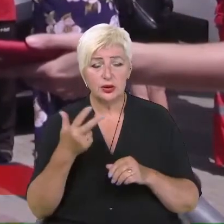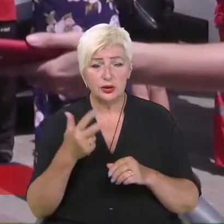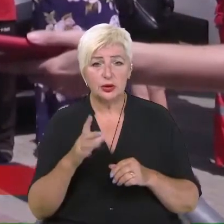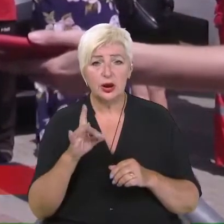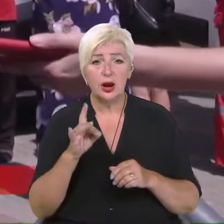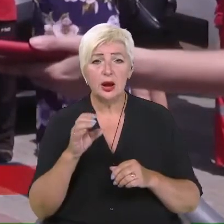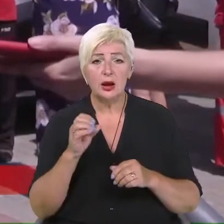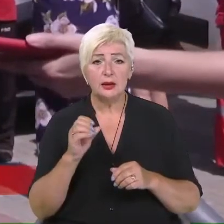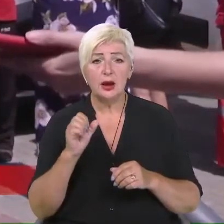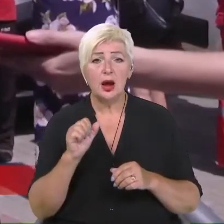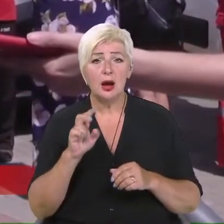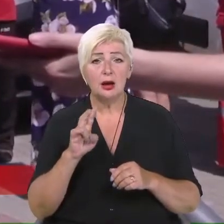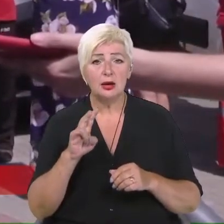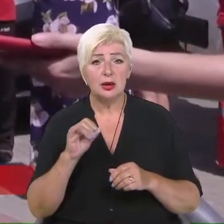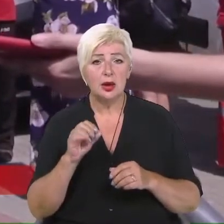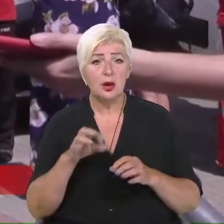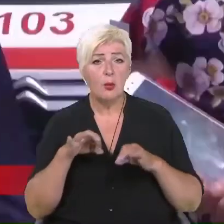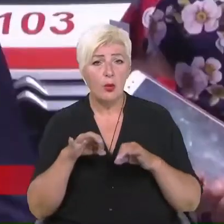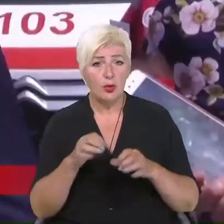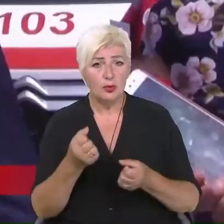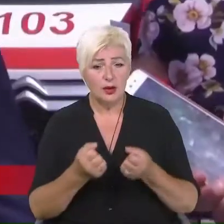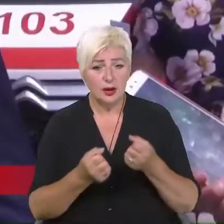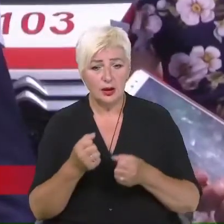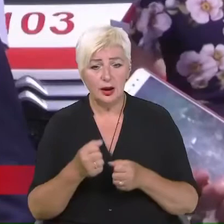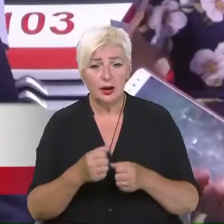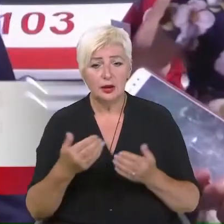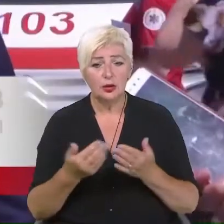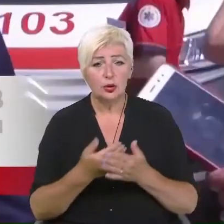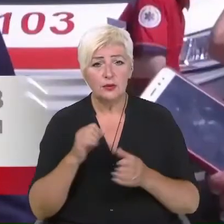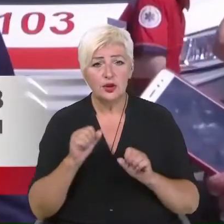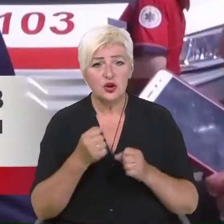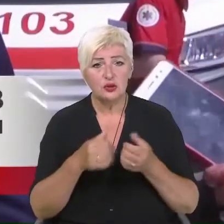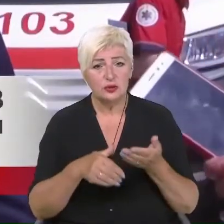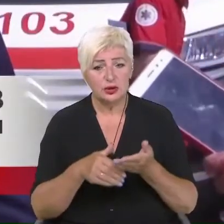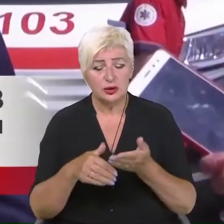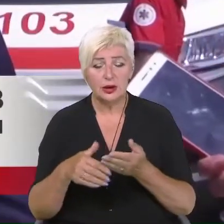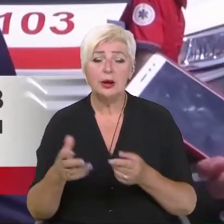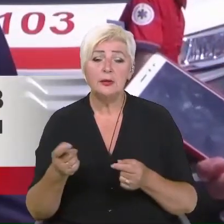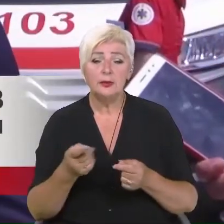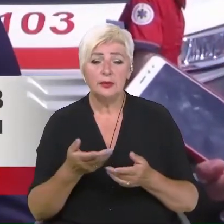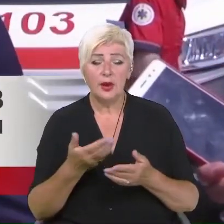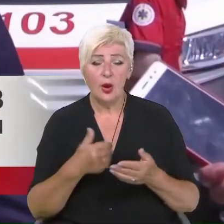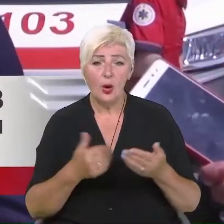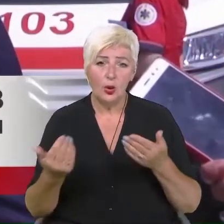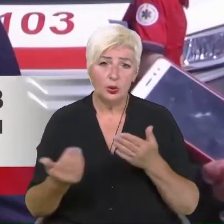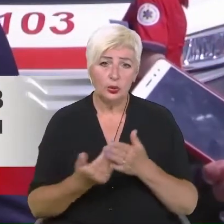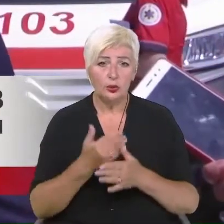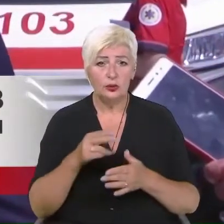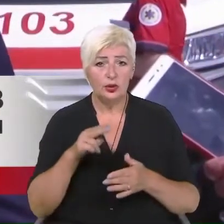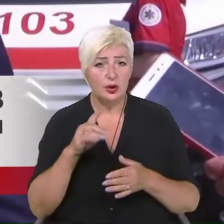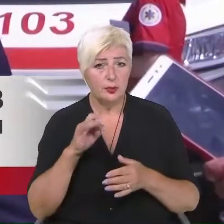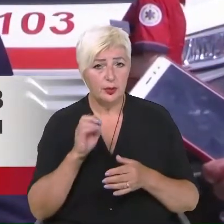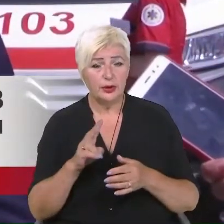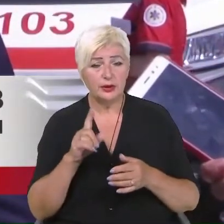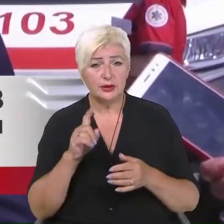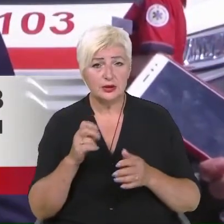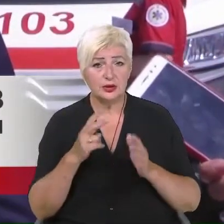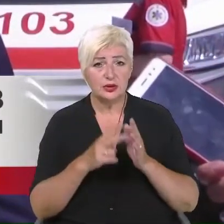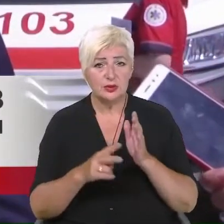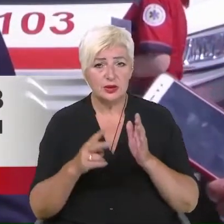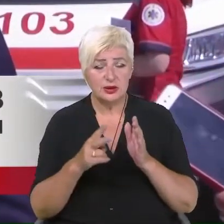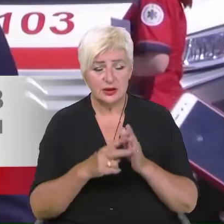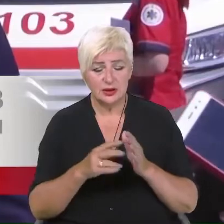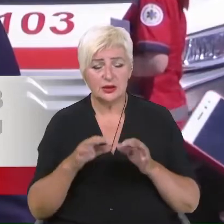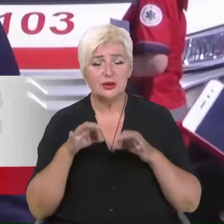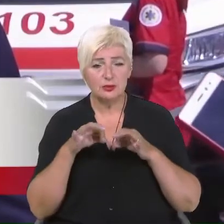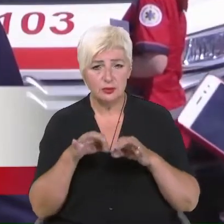для реанімації і нові швидкі. В цьому році ми вже оновили парк на 177 транспортних засобів. Я